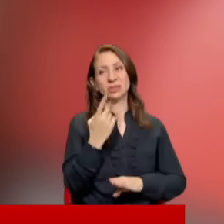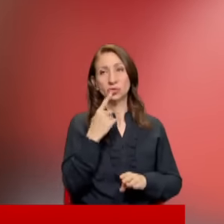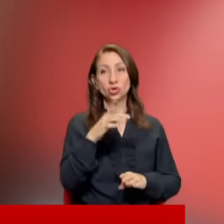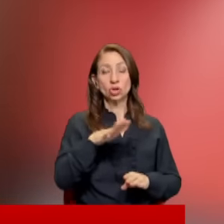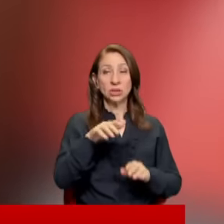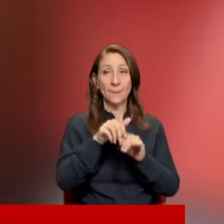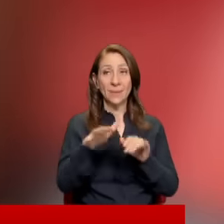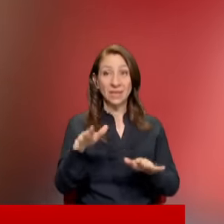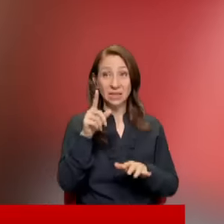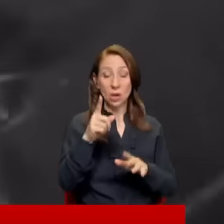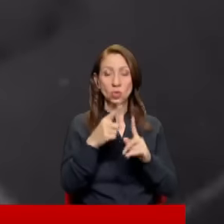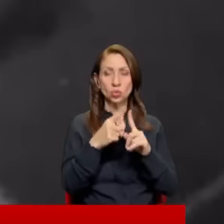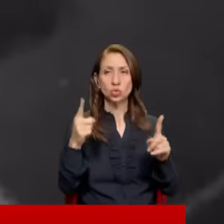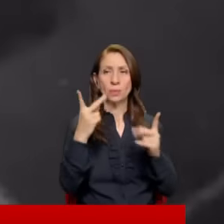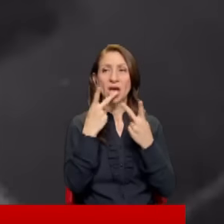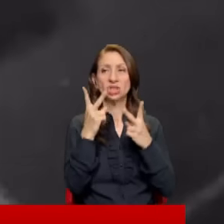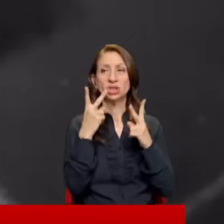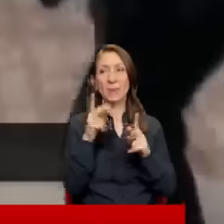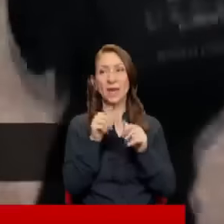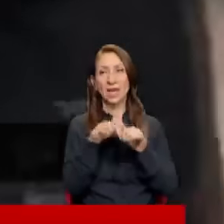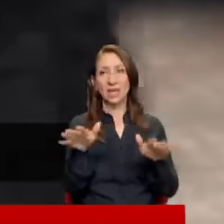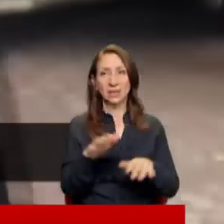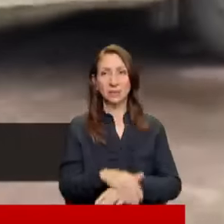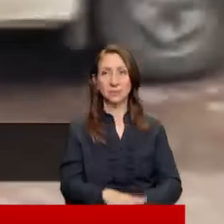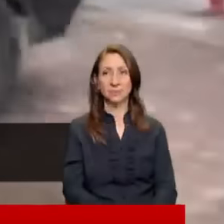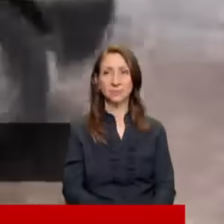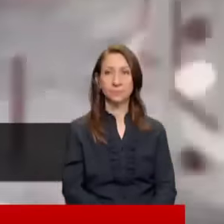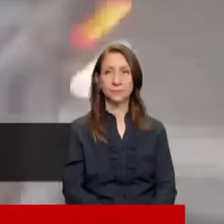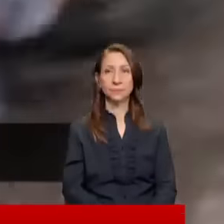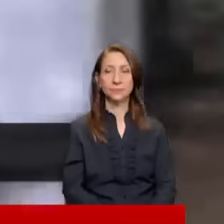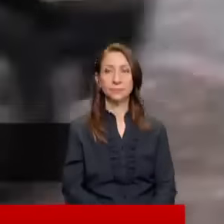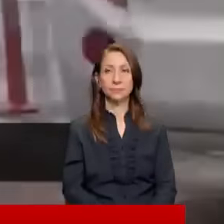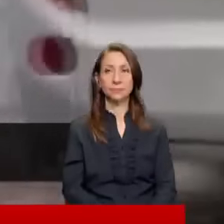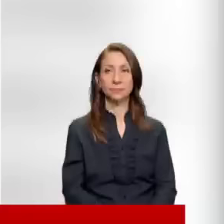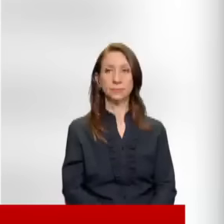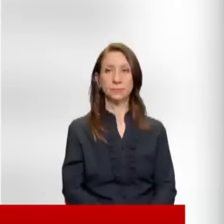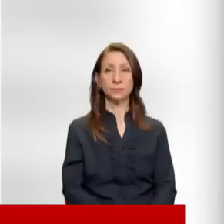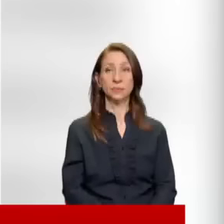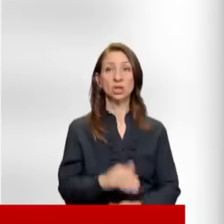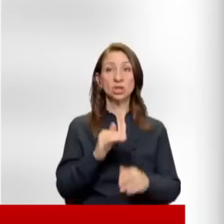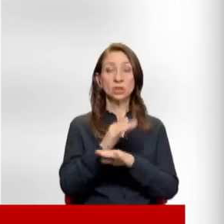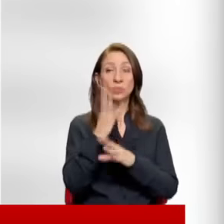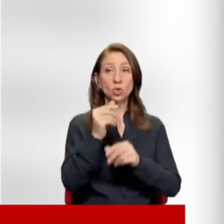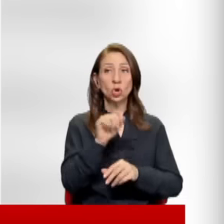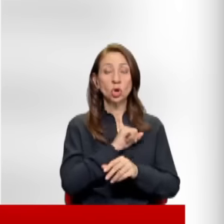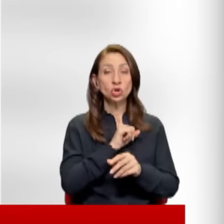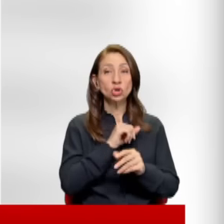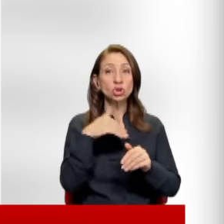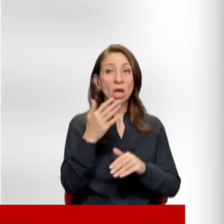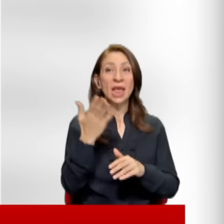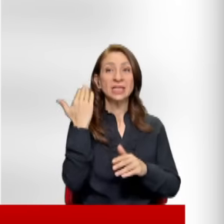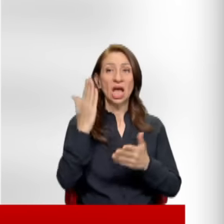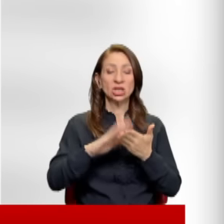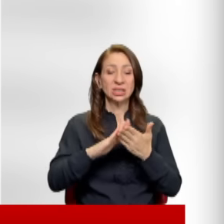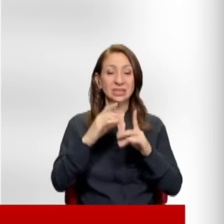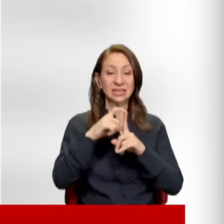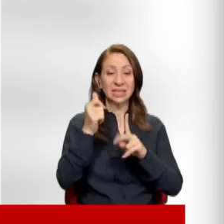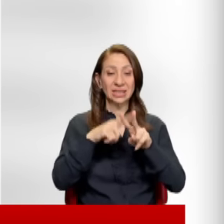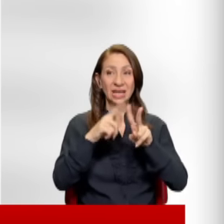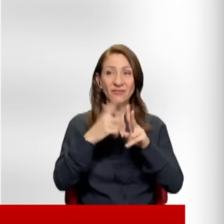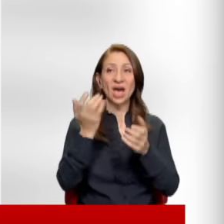medya hesabından Uzunca bir açıklama yayınladı hanım bir şey söyleyecek misiniz yaşamış olduğum korkunç olay sonrasında eski arkadaşım